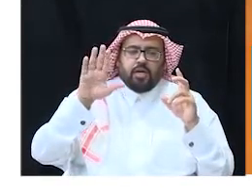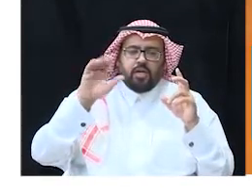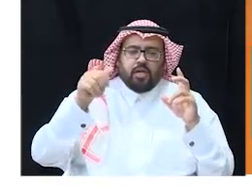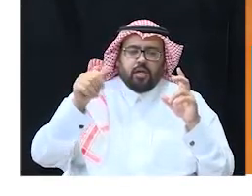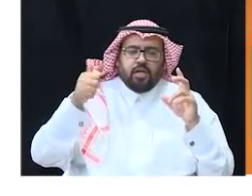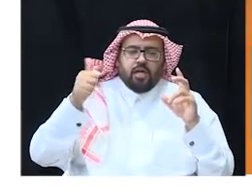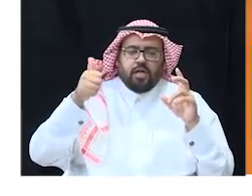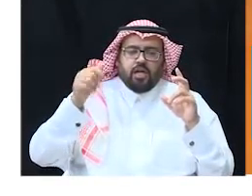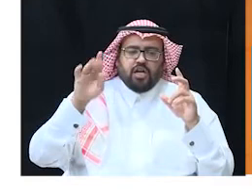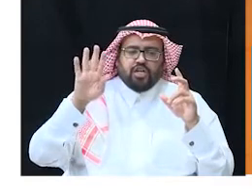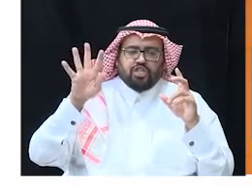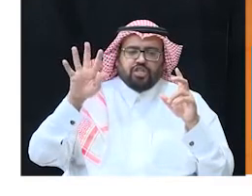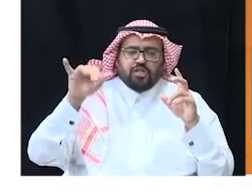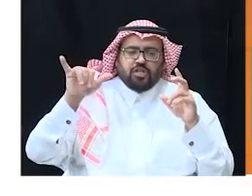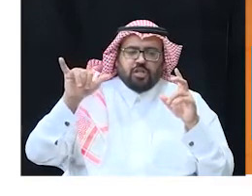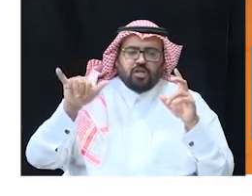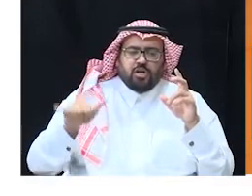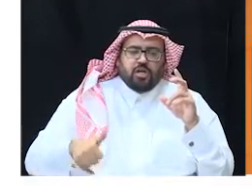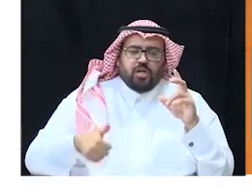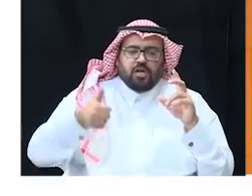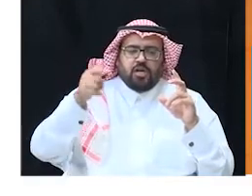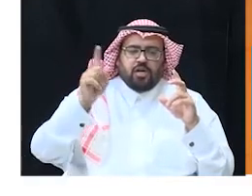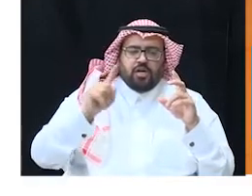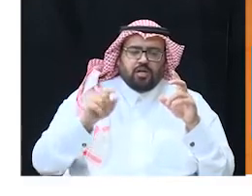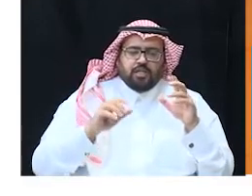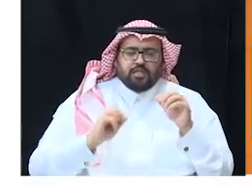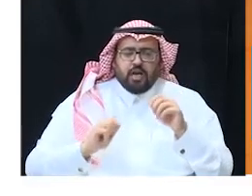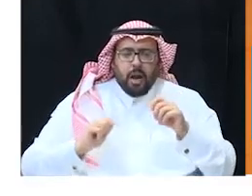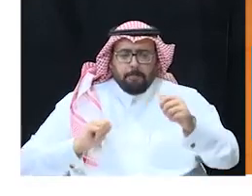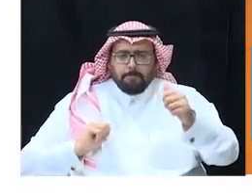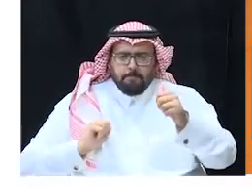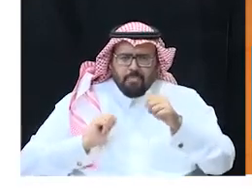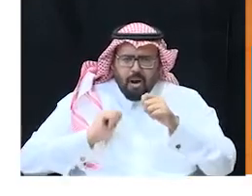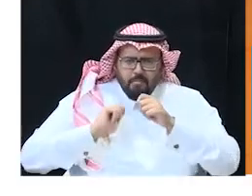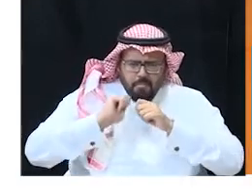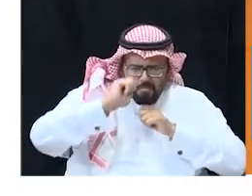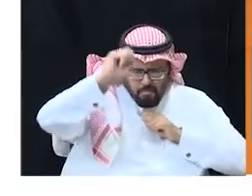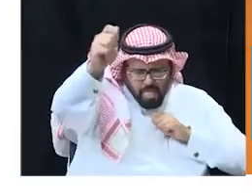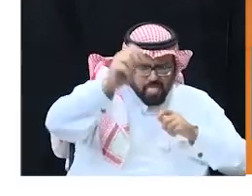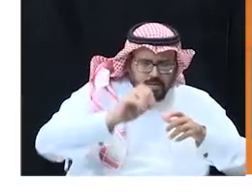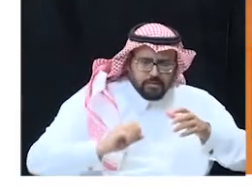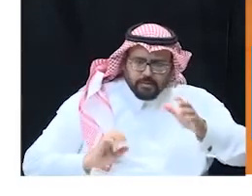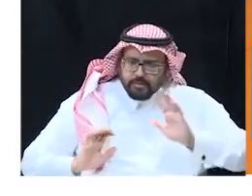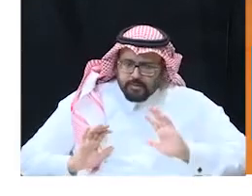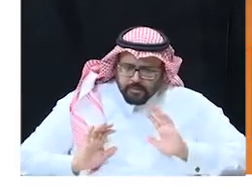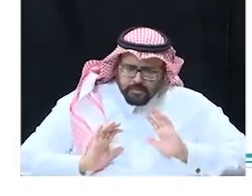وأتساءل كيف أحرك شيئا وكيف أجعله يتحرك مسافة أبعد.